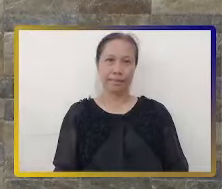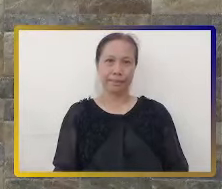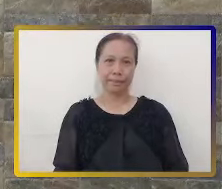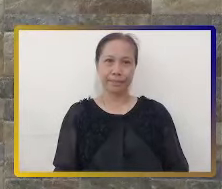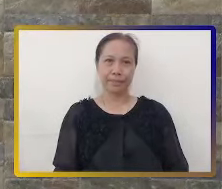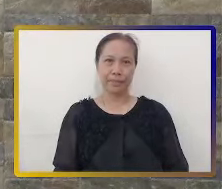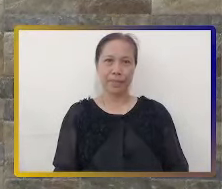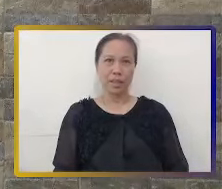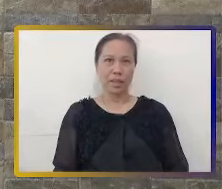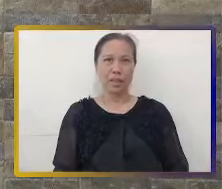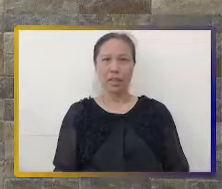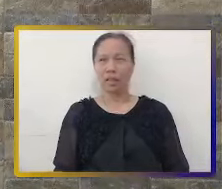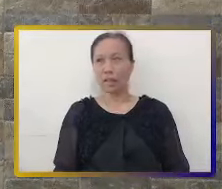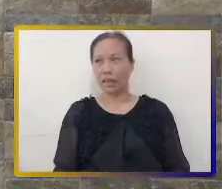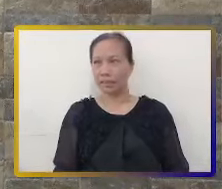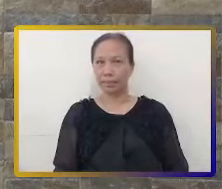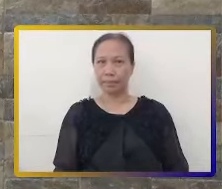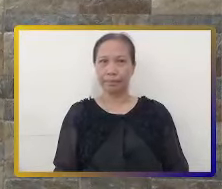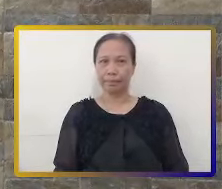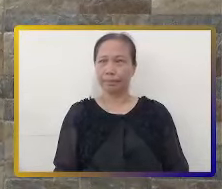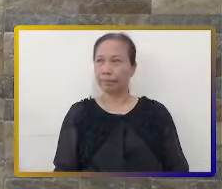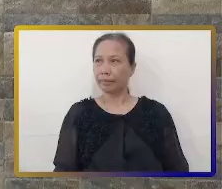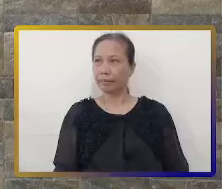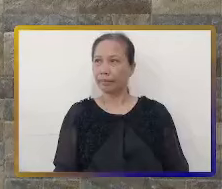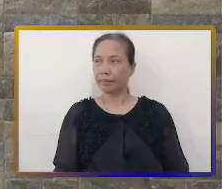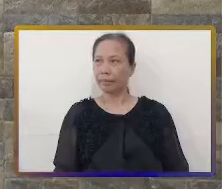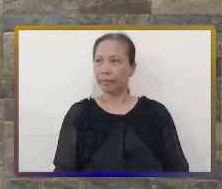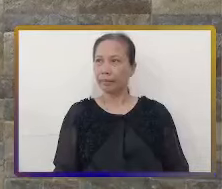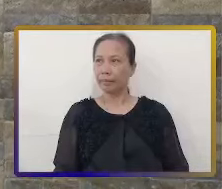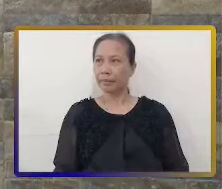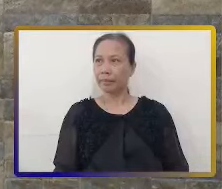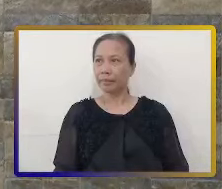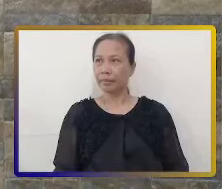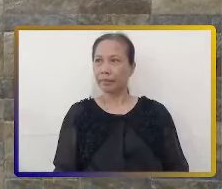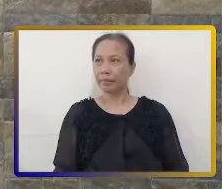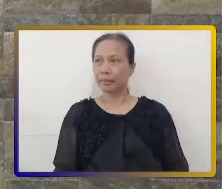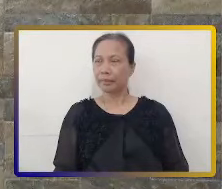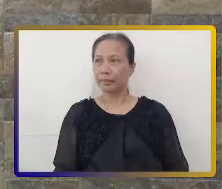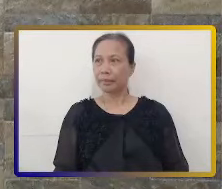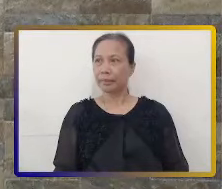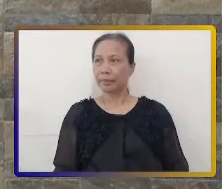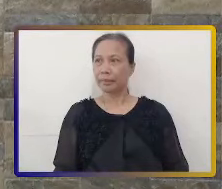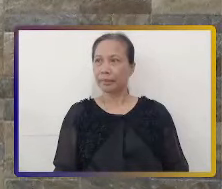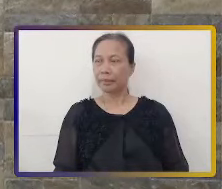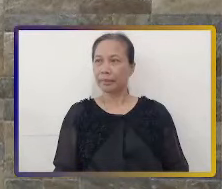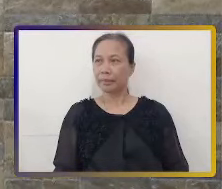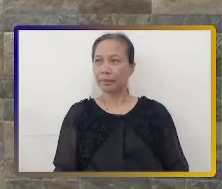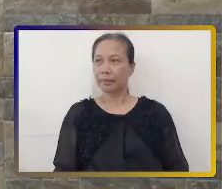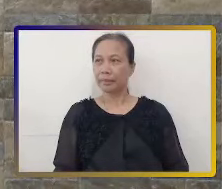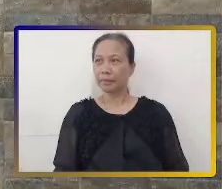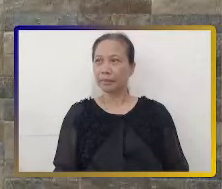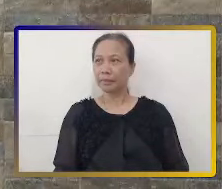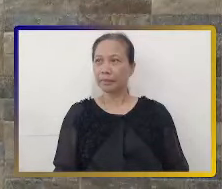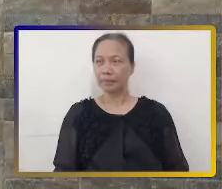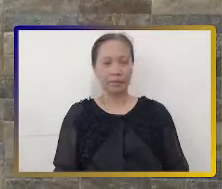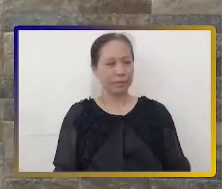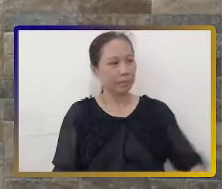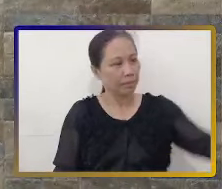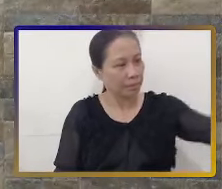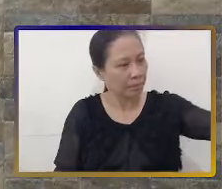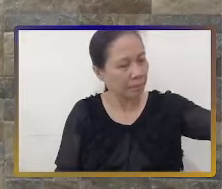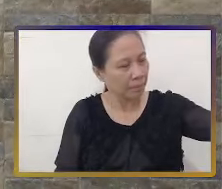God then the Bible says tuloy-tuloy po natin mga kapatid All right para lamang para lamang parang maging